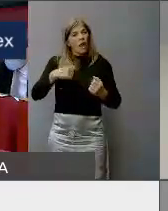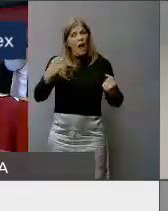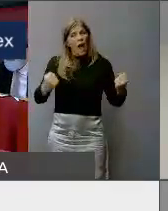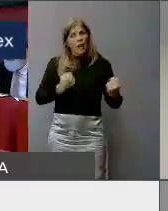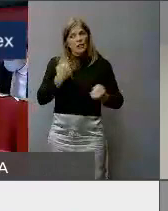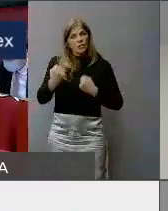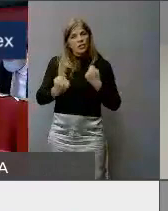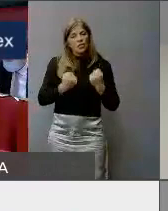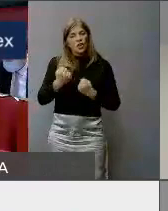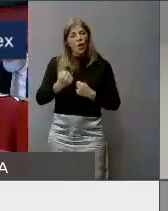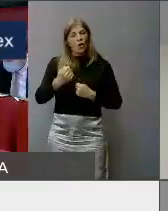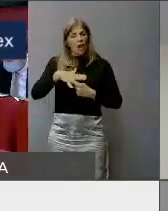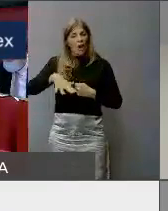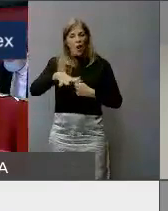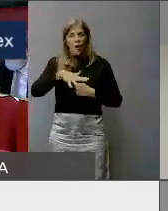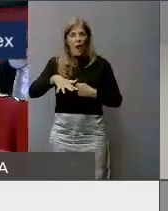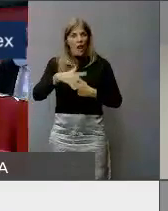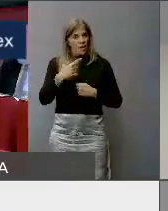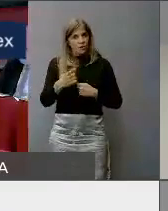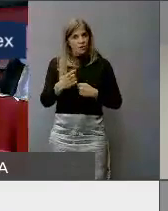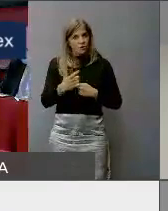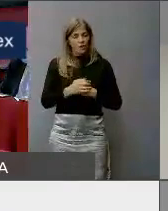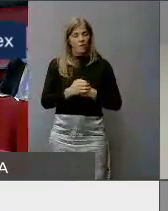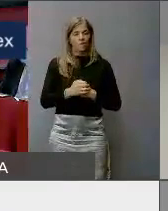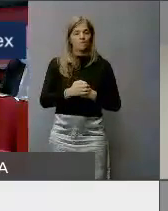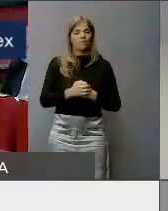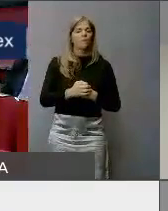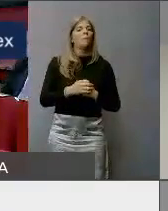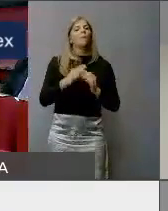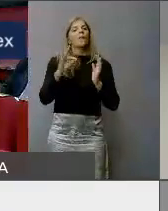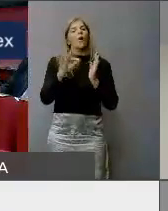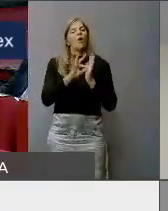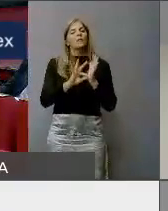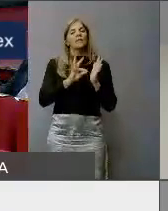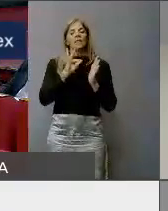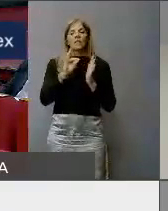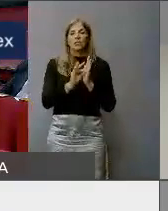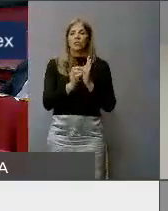da parte dei comuni l'ordine del giorno numero 5